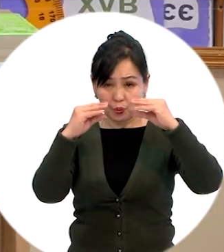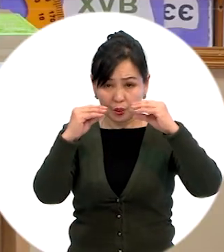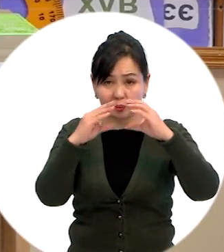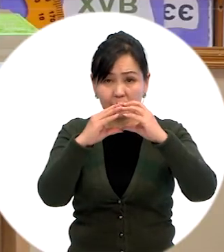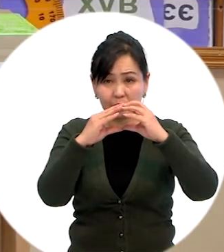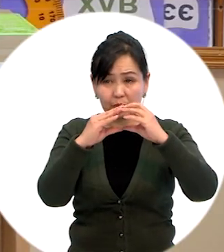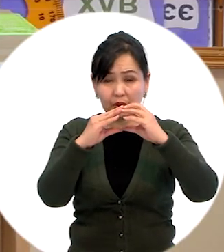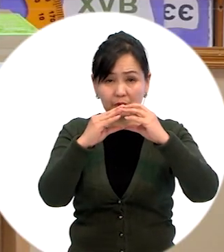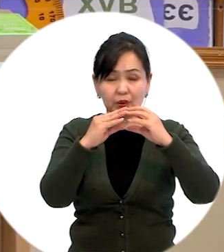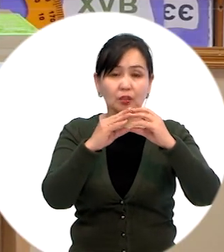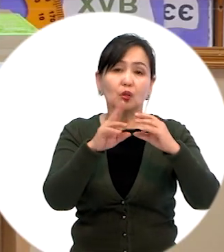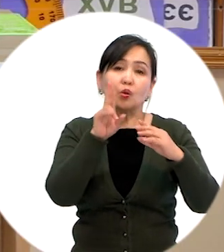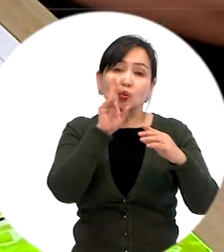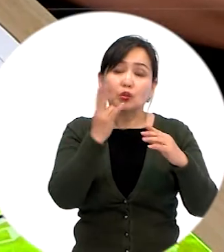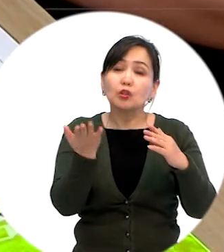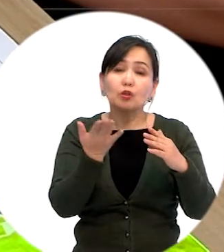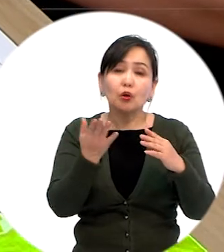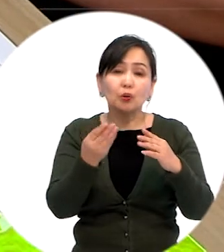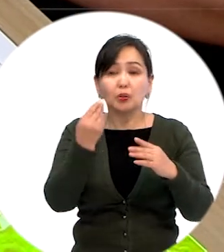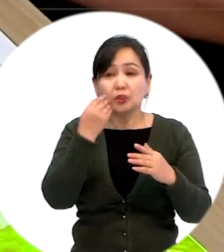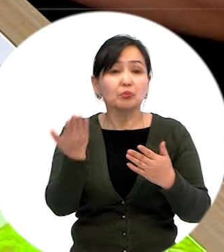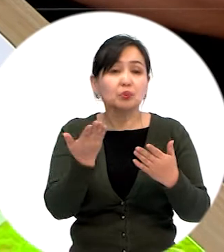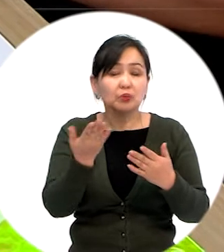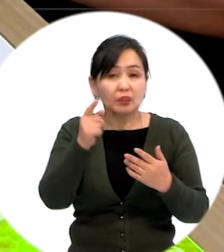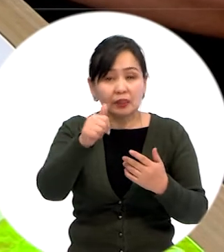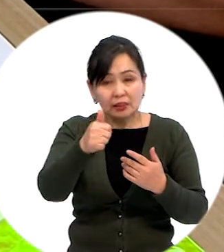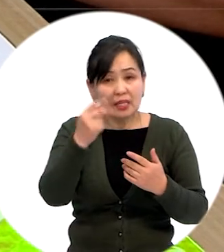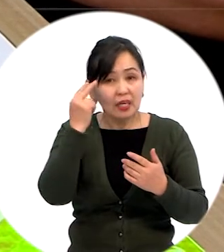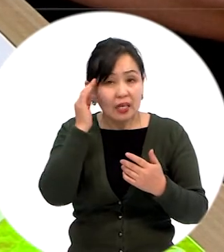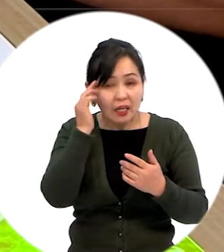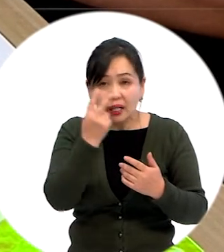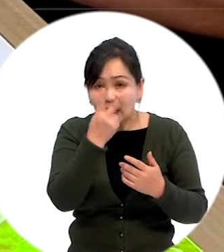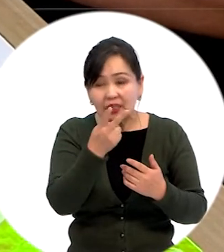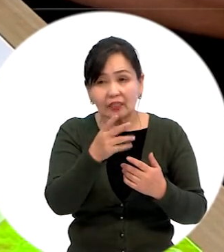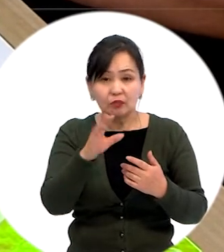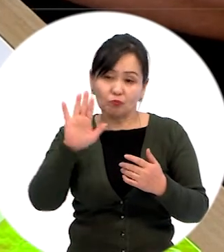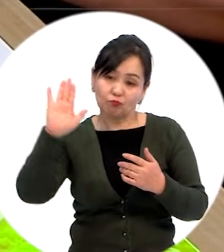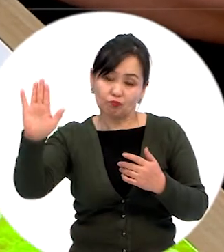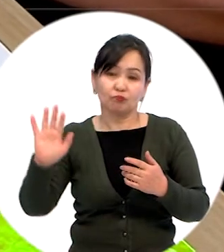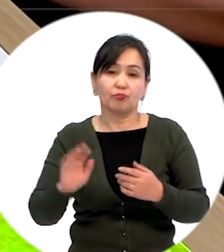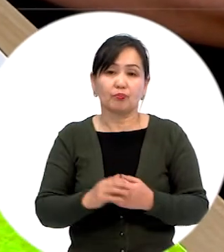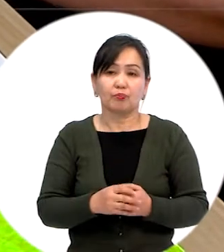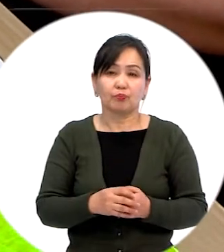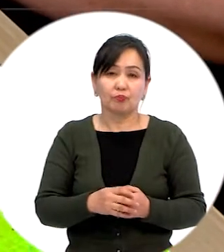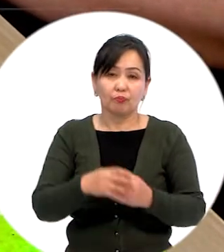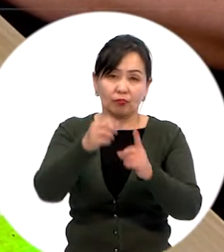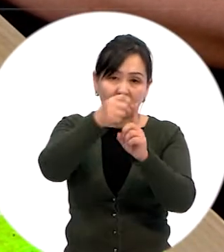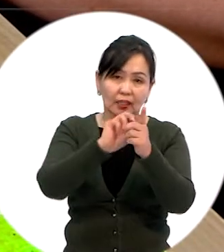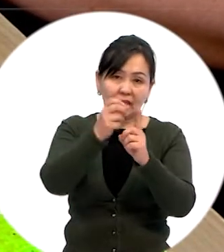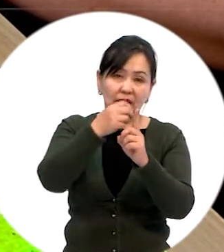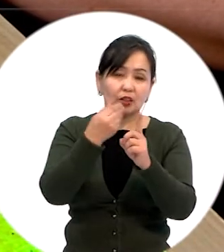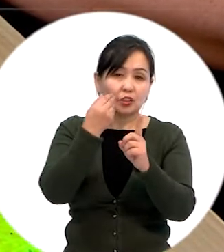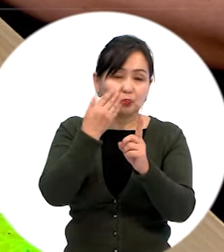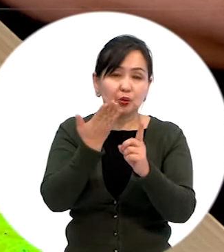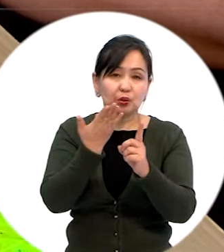бас зөвхөн хэлбэртэй. Гэхдээ хүнсний ногоо юу, жимс үү гэдгийг хүүхдүүдэ харж агаад ангилах юм байна.